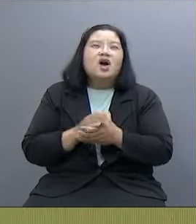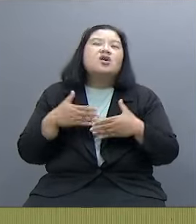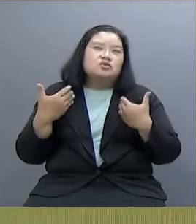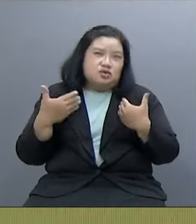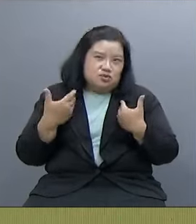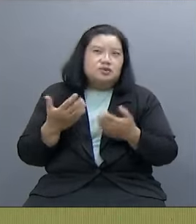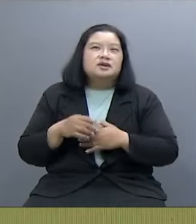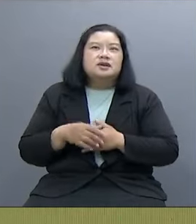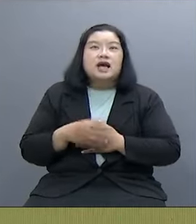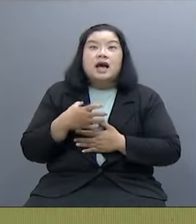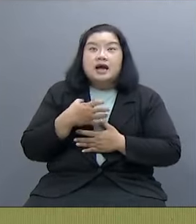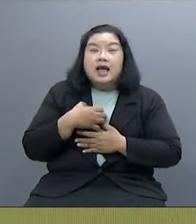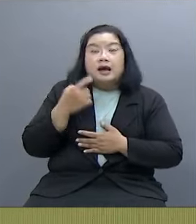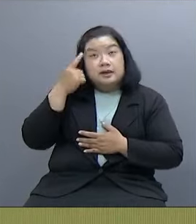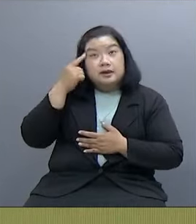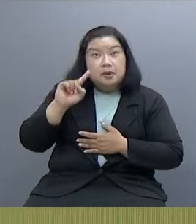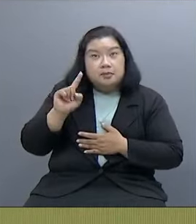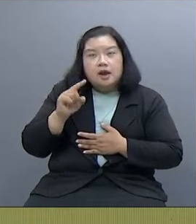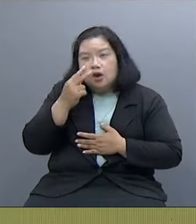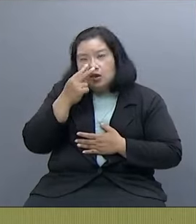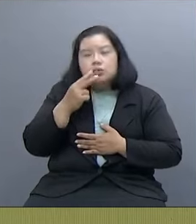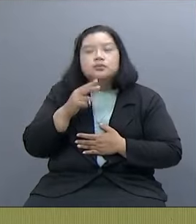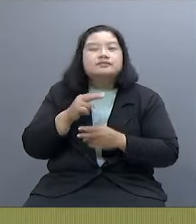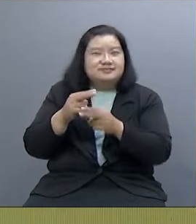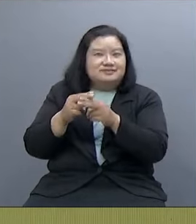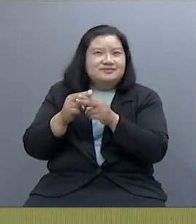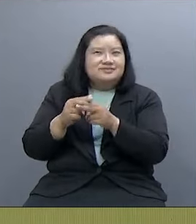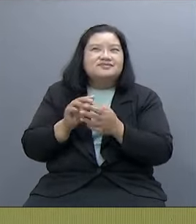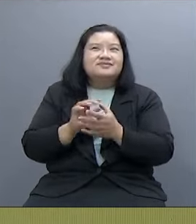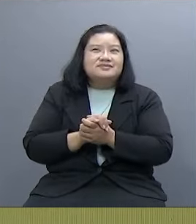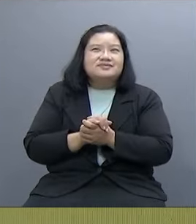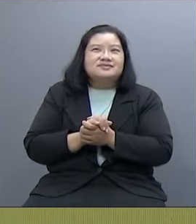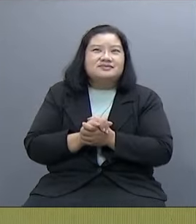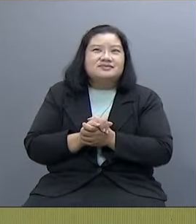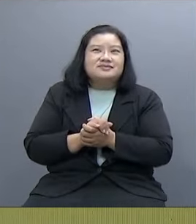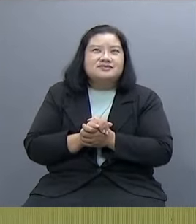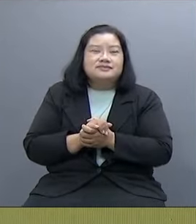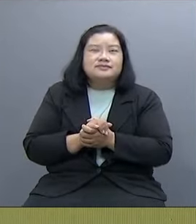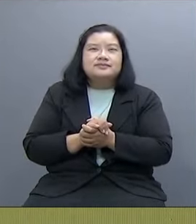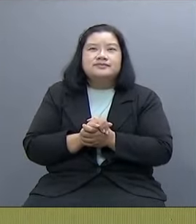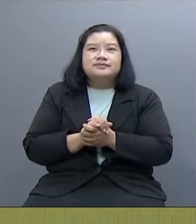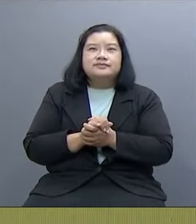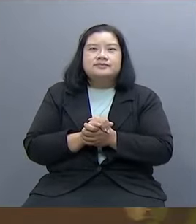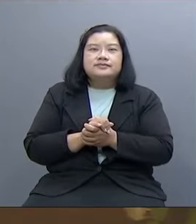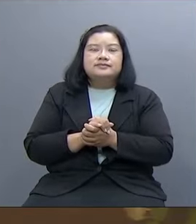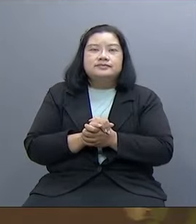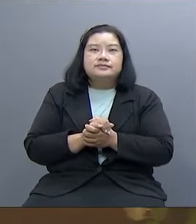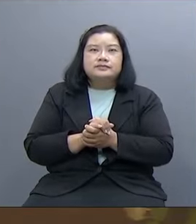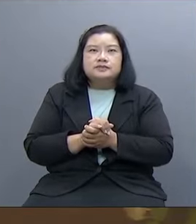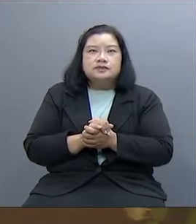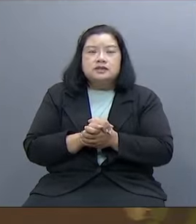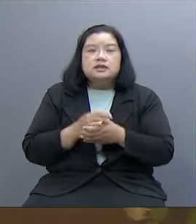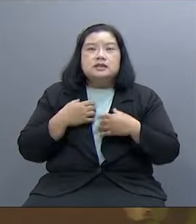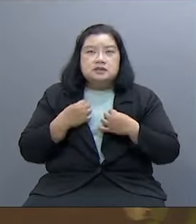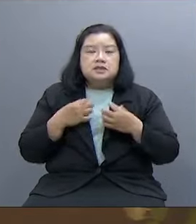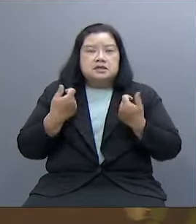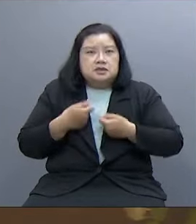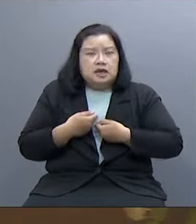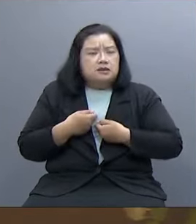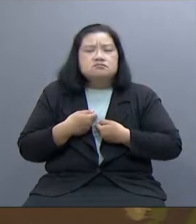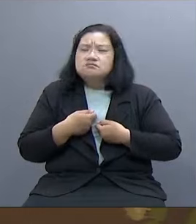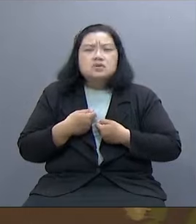มถ้าอยากจะรู้ว่ามีแฟชั่นไหนก็ติดตามกันได้เรื่อยๆได้แรงบันดาลใจมาจากในรายการนี่แหละ ค่ะนะคะเพราะว่าแฟชั่นเราเนี่ยจริงๆไม่มีถูกไม่มีผิด